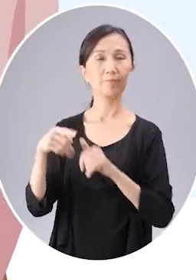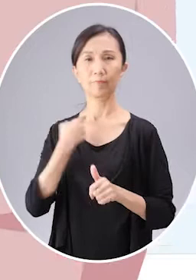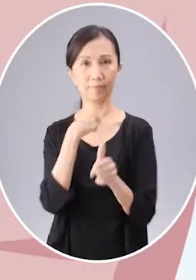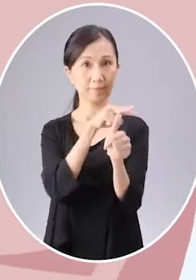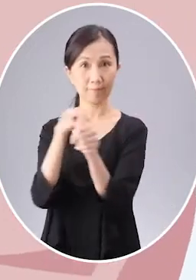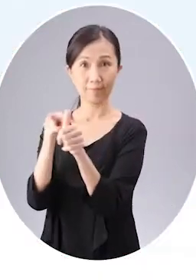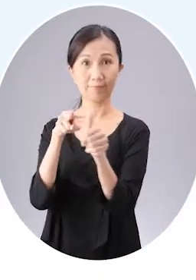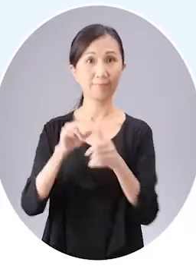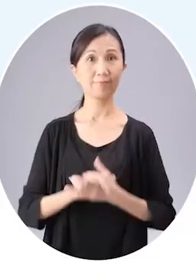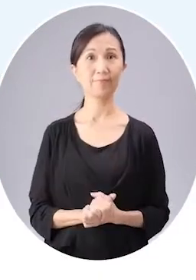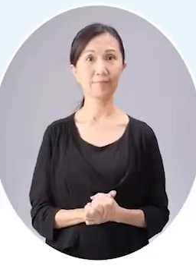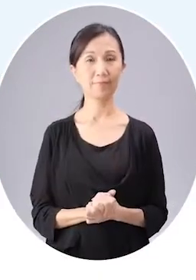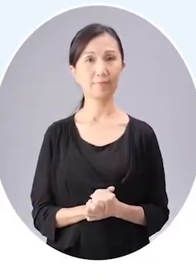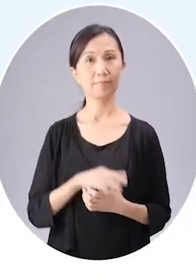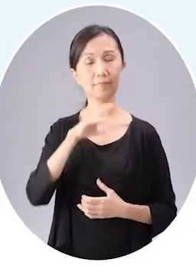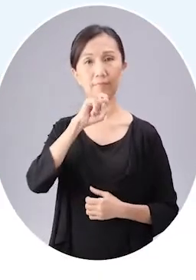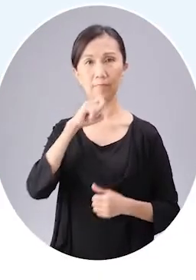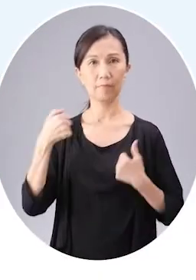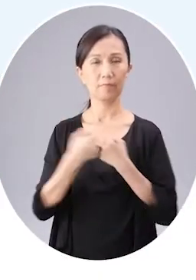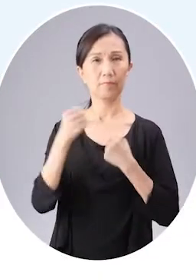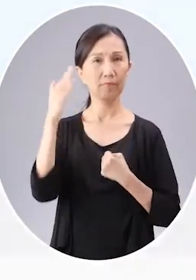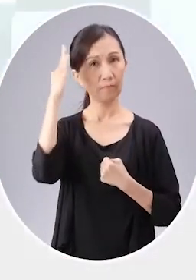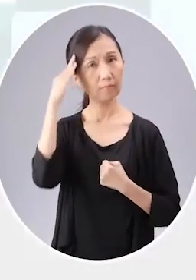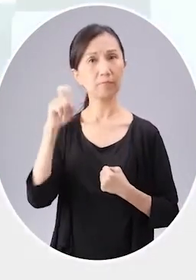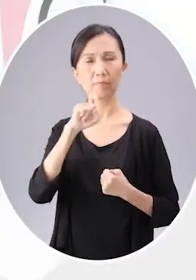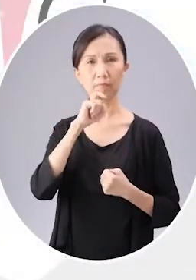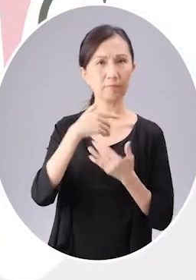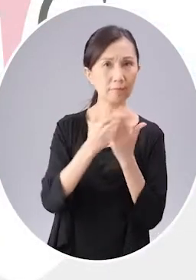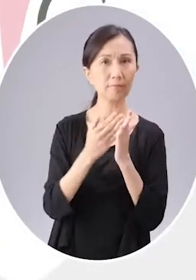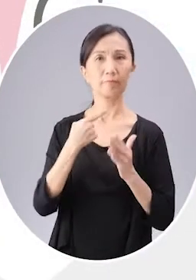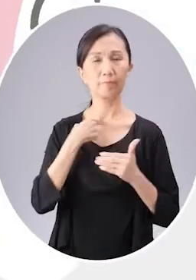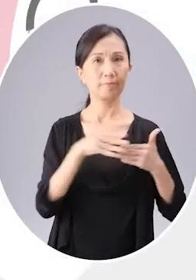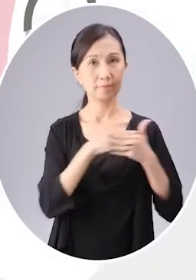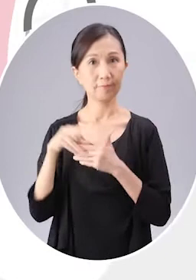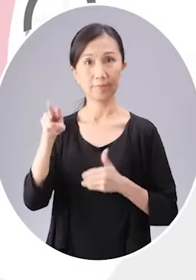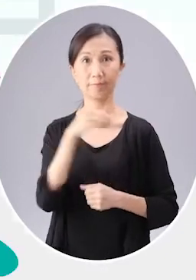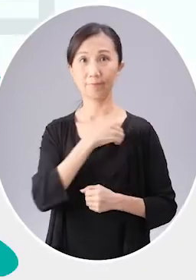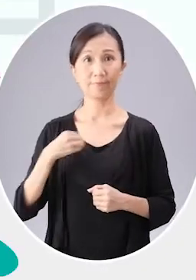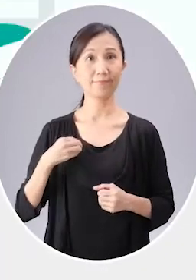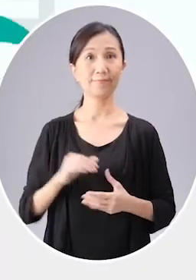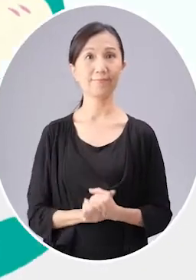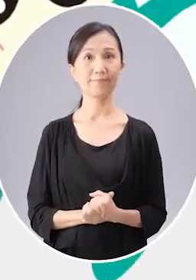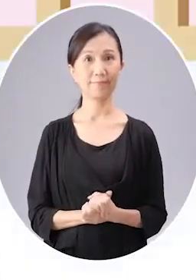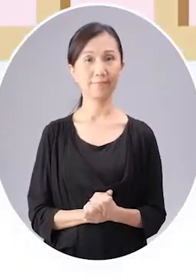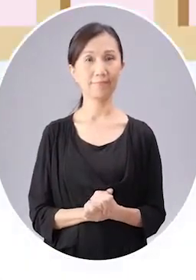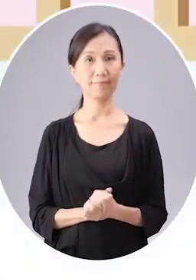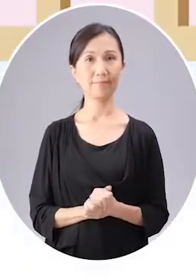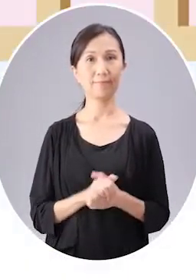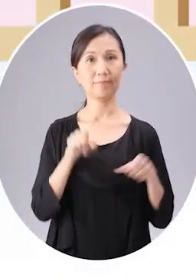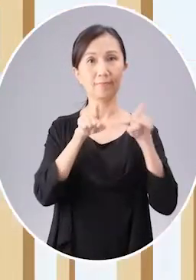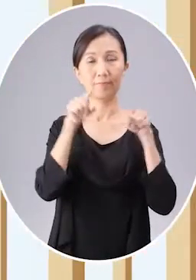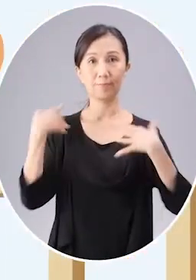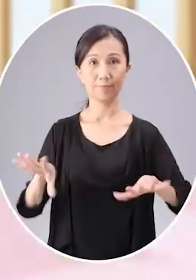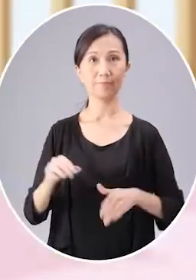意爬高爬低，睇实啲啊！万一撞亲个头，有咩唔妥，稳阵啲带佢去睇医